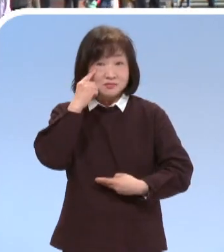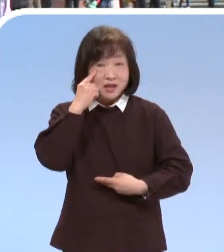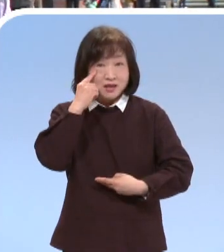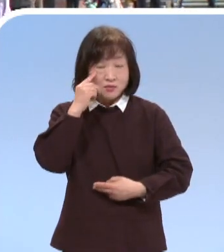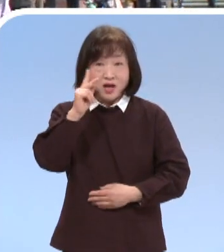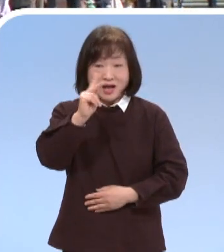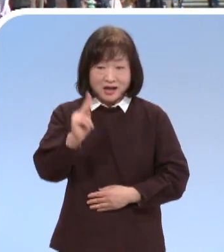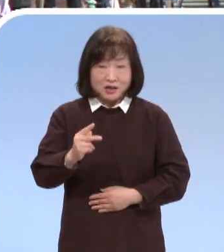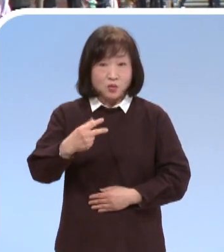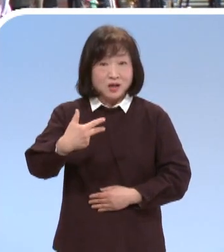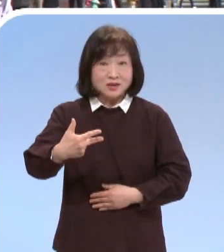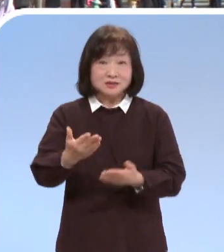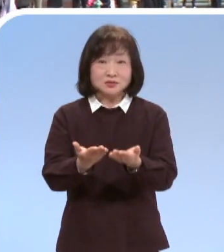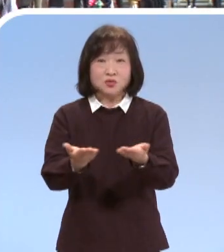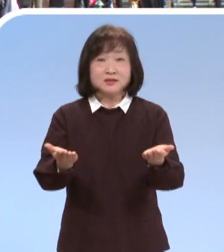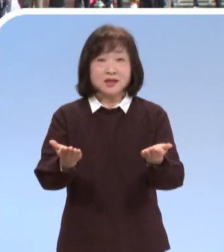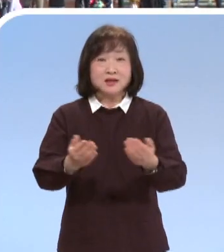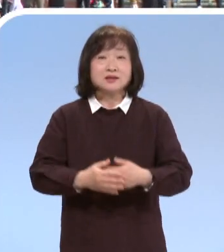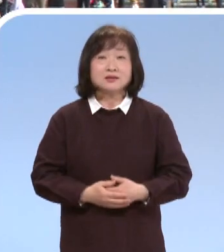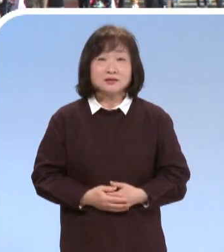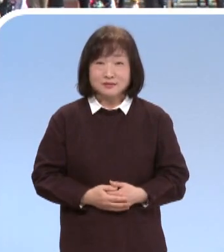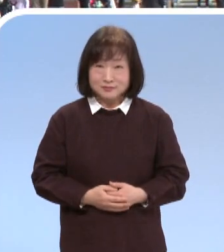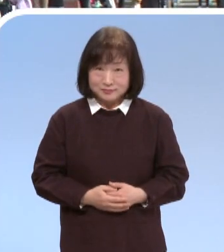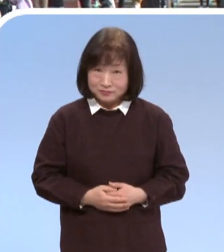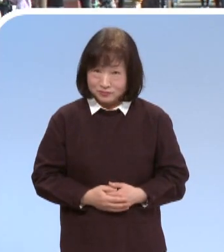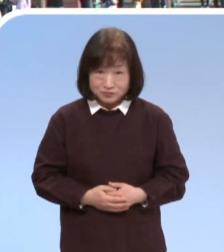続いてやってきたのは加古川市。